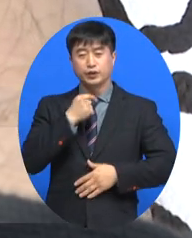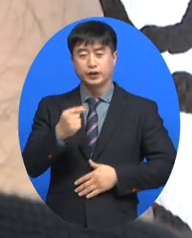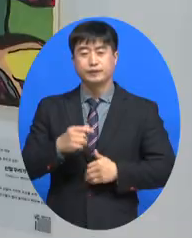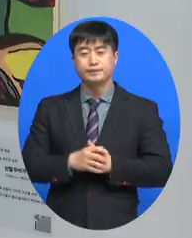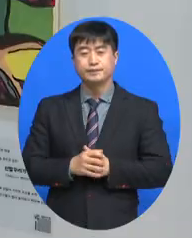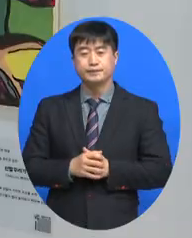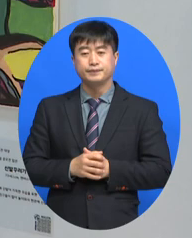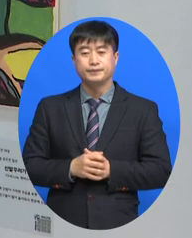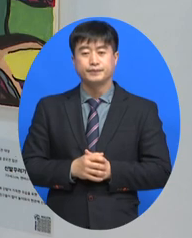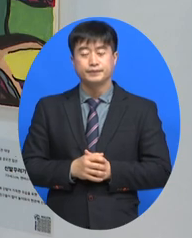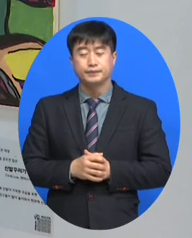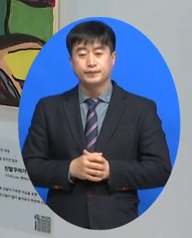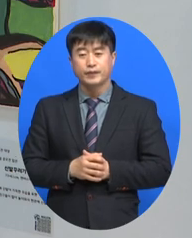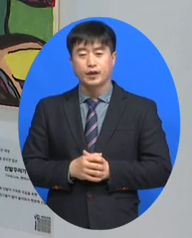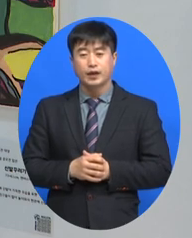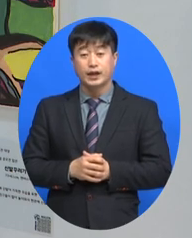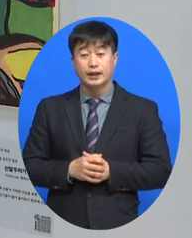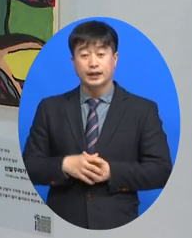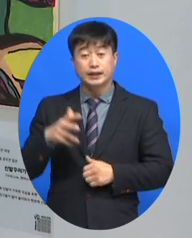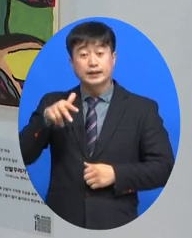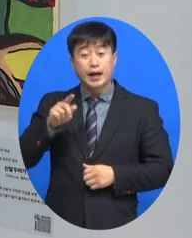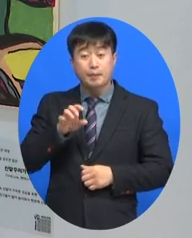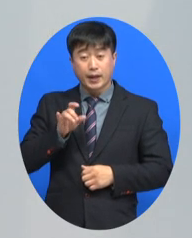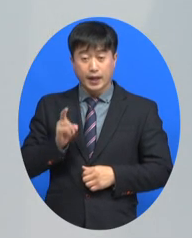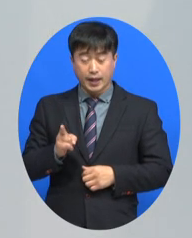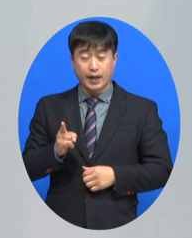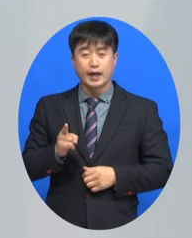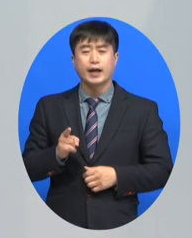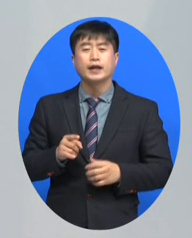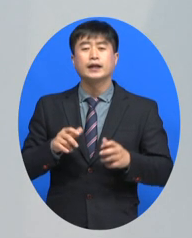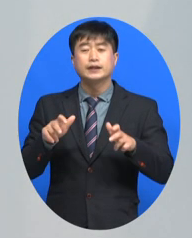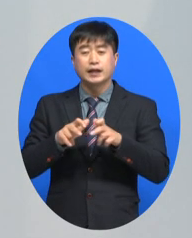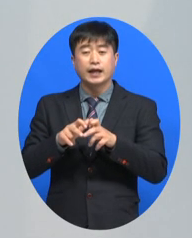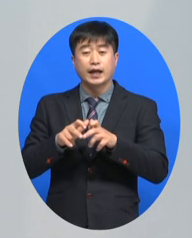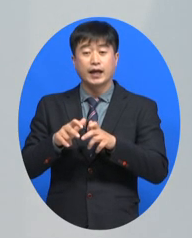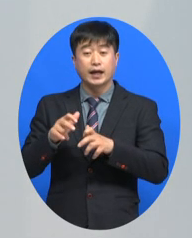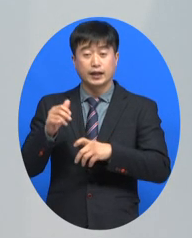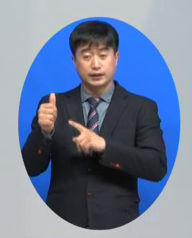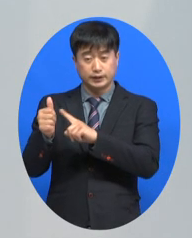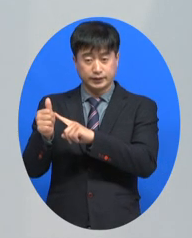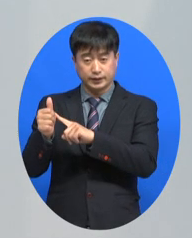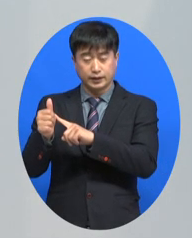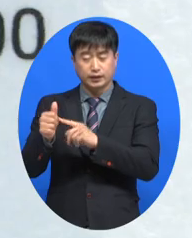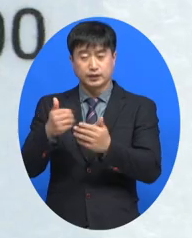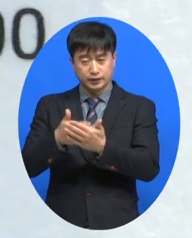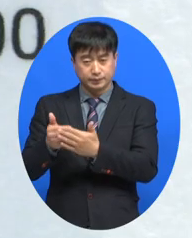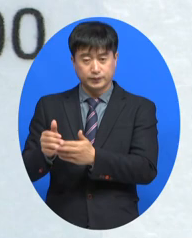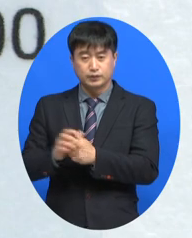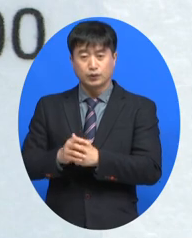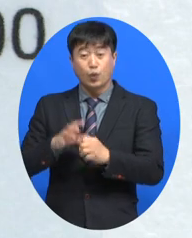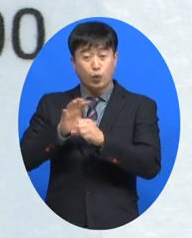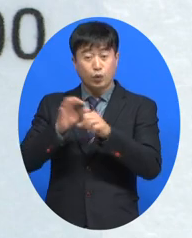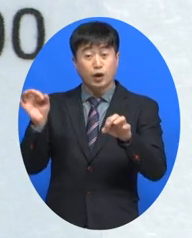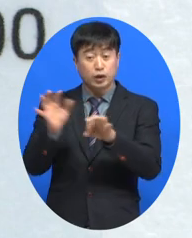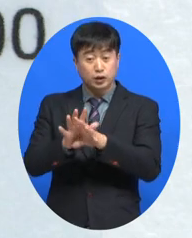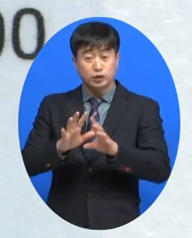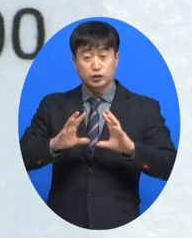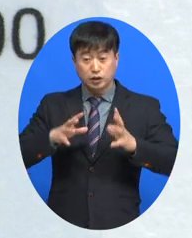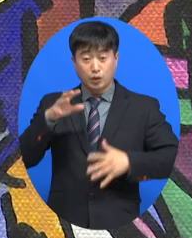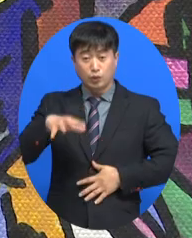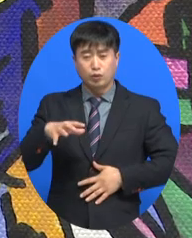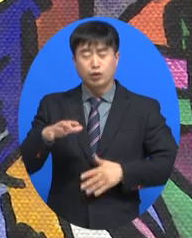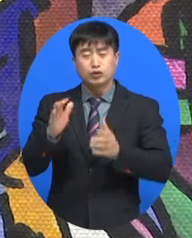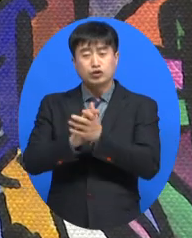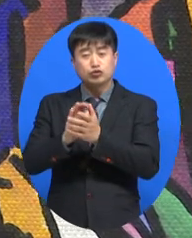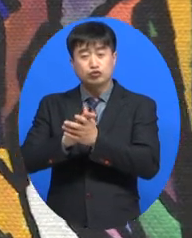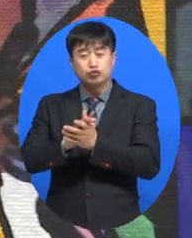때로요. 대상은 자폐성 장애를 가진 고등학생 최찬양 작가. 코로나가 사라진